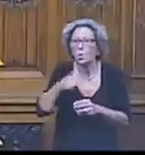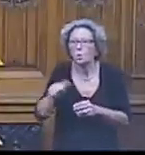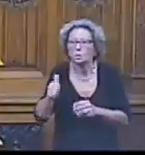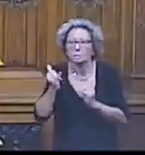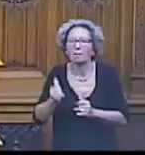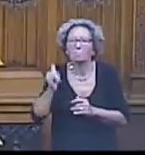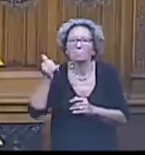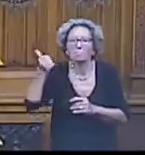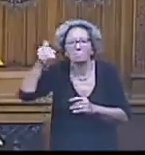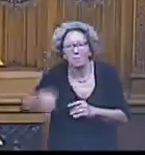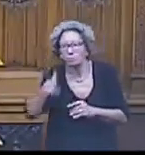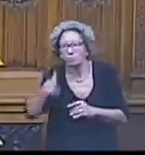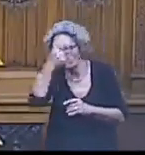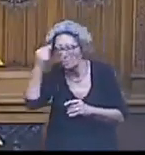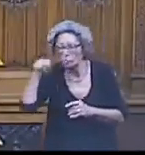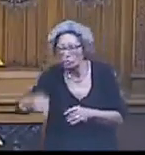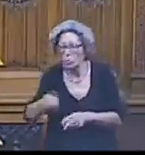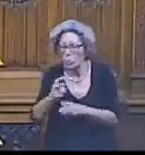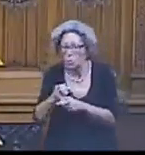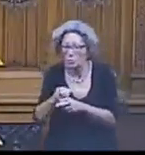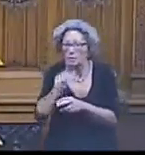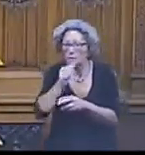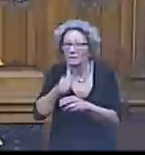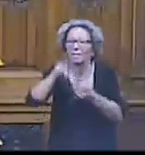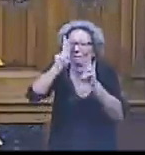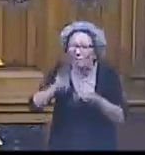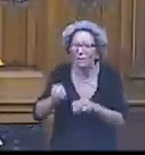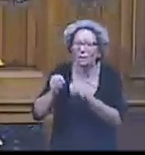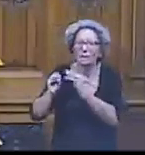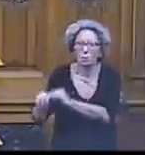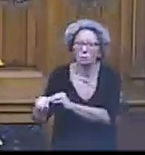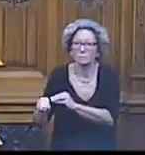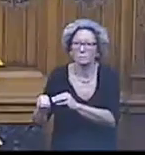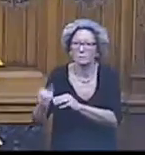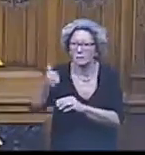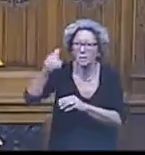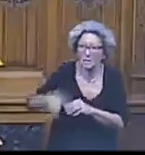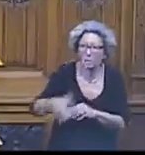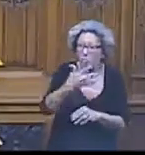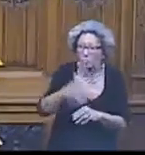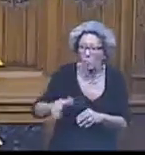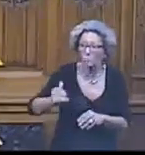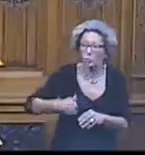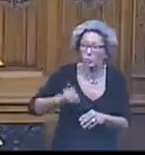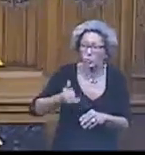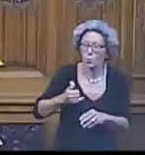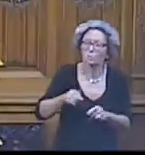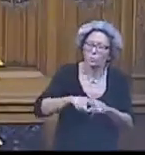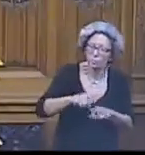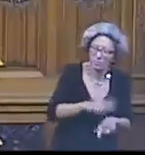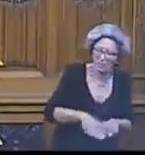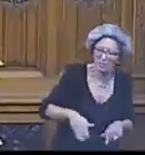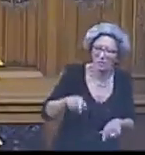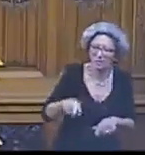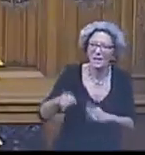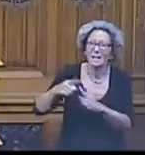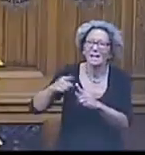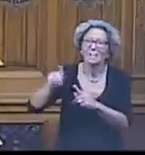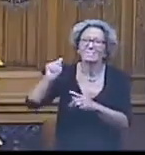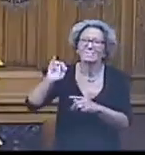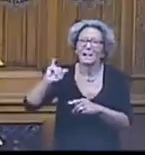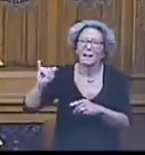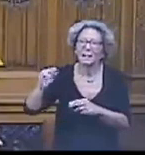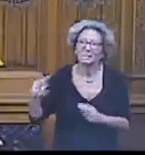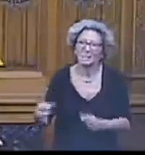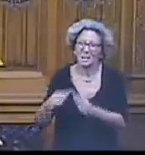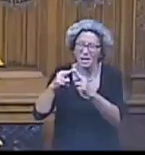Menschen sind derzeit in Österreich nicht adäquat untergebracht. 1500 Jugendliche, Kinder und Jugendliche sind in Dreiskirchen, einem